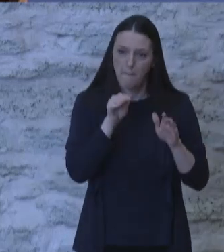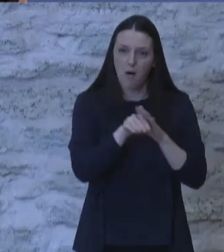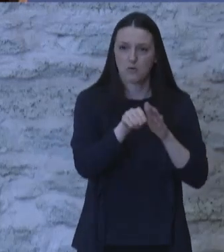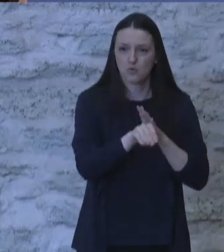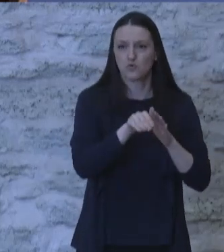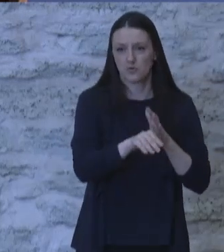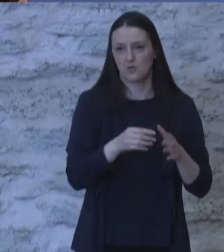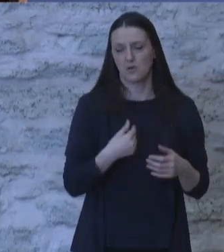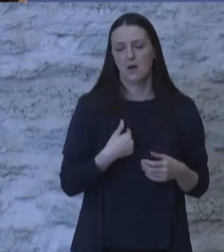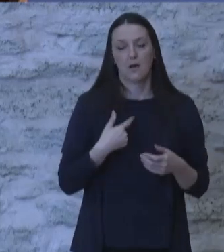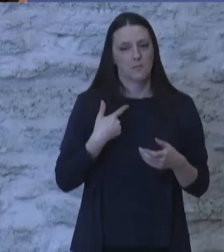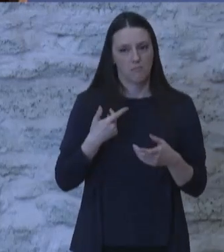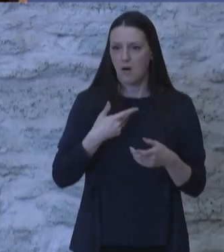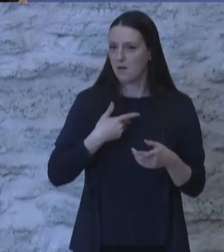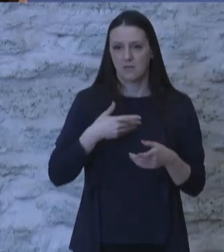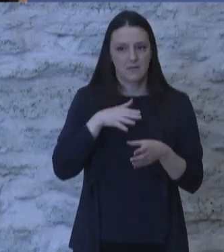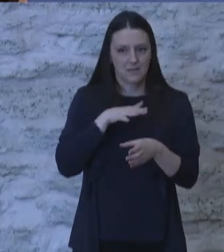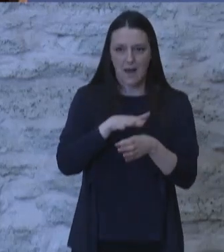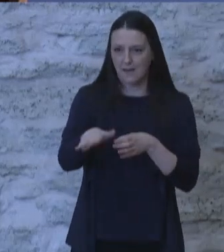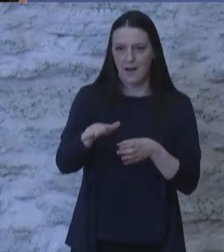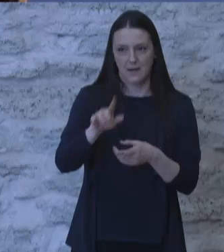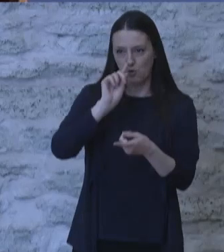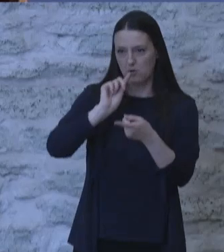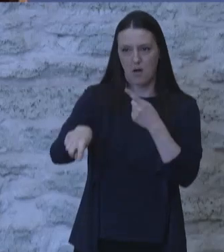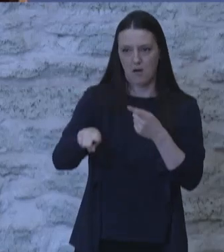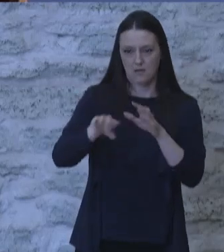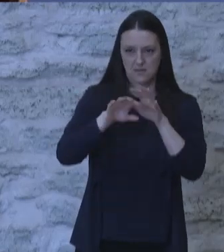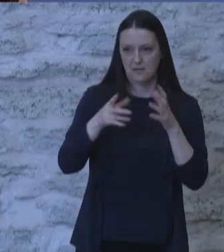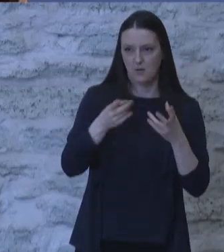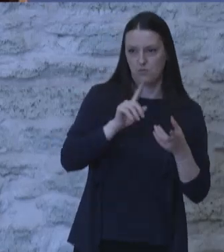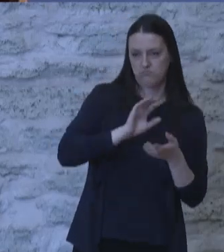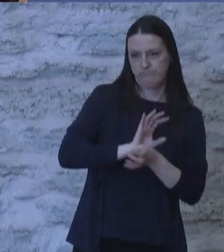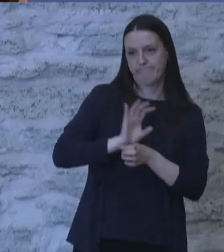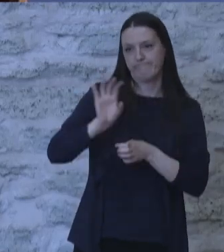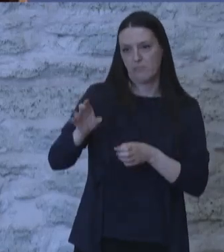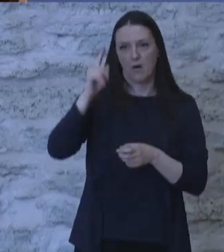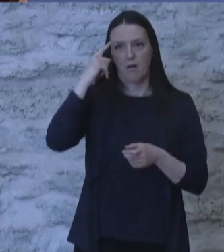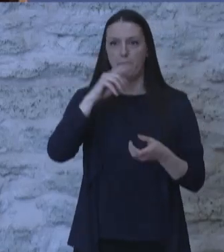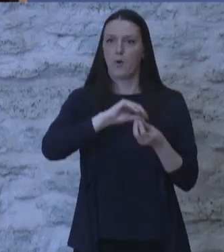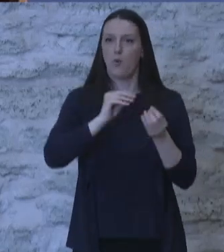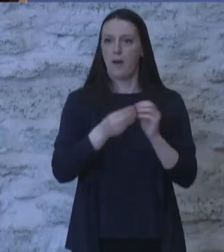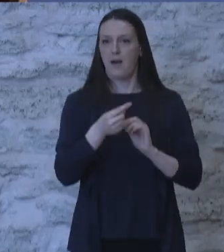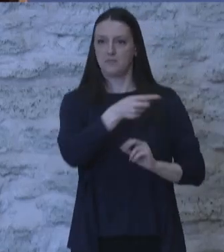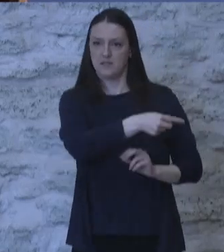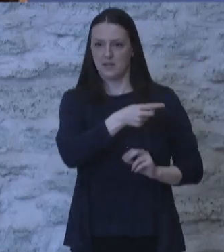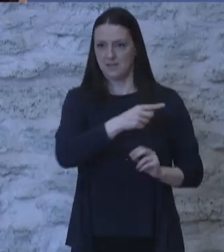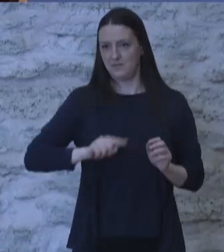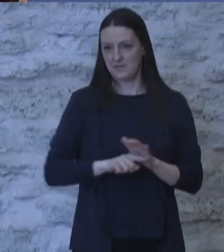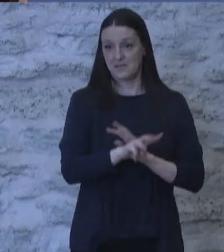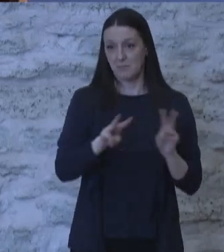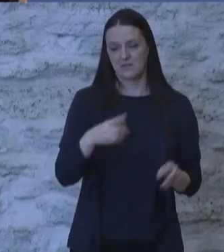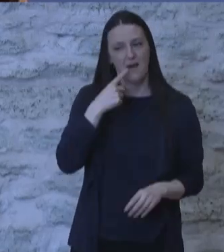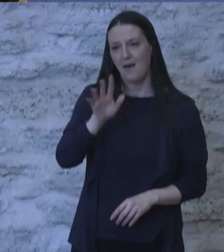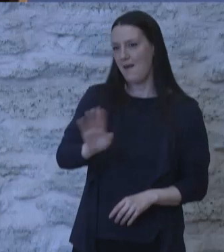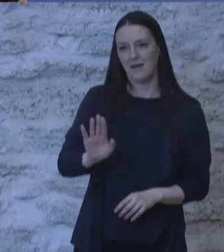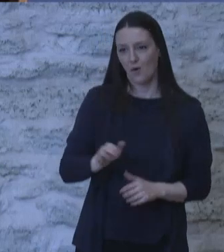Ma lükkan täielikult selle palli tagasi sulle, et sa ütled, et probleem on siin paremal käel olevas siseministris. Ei ole!